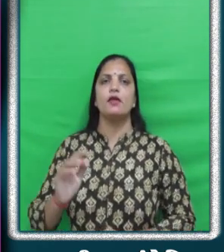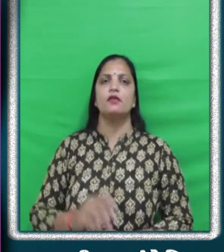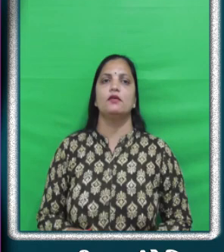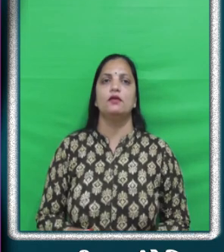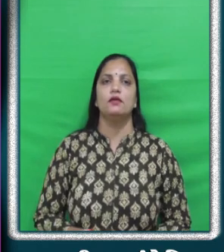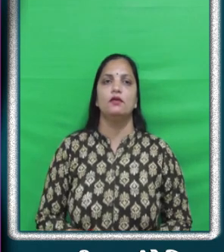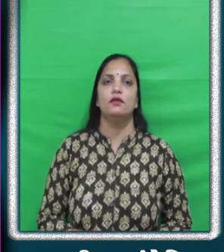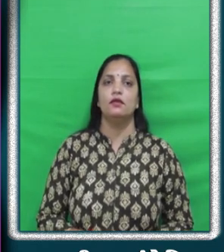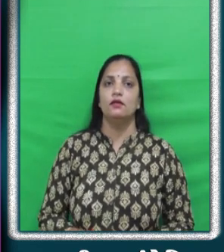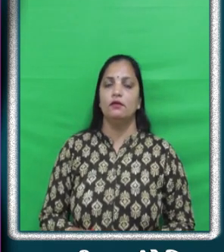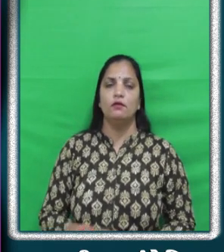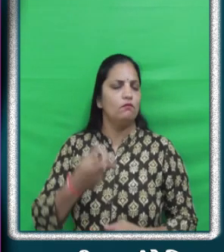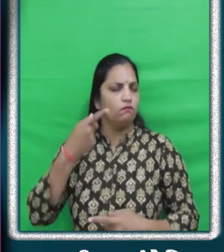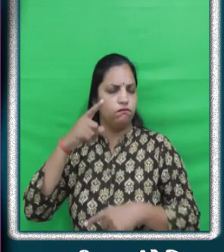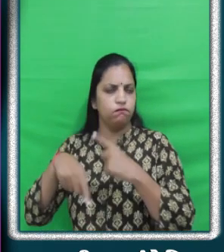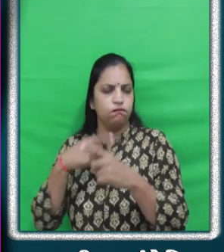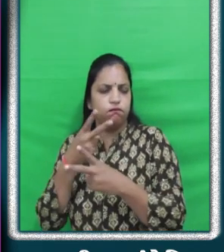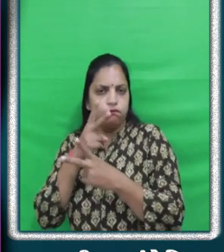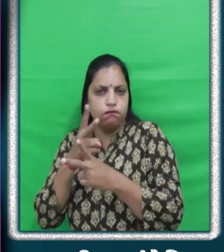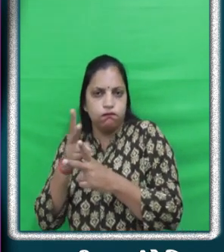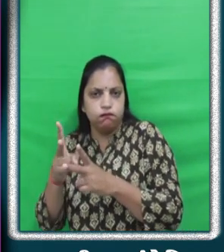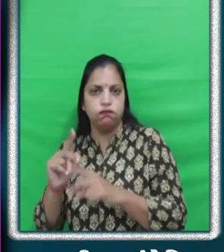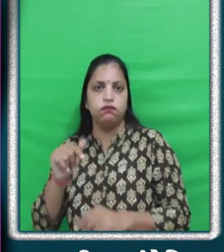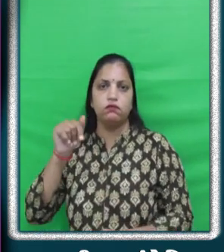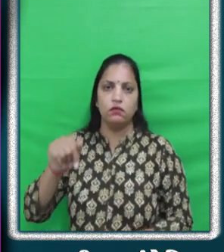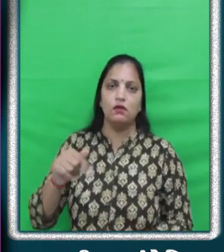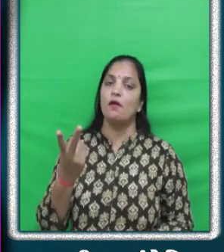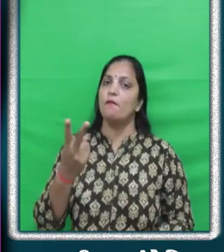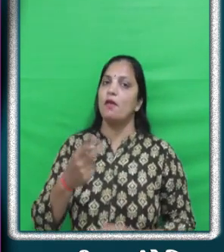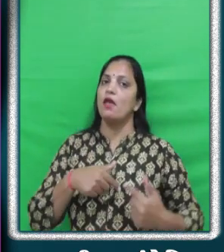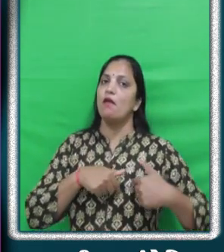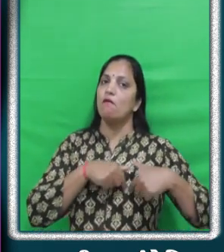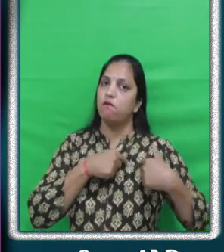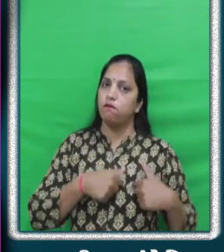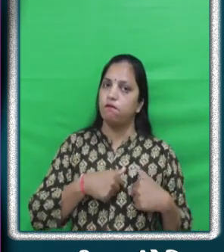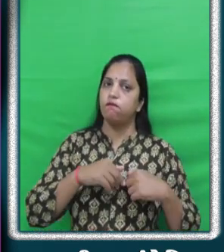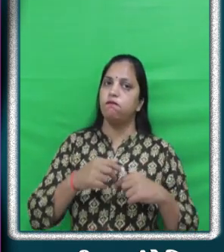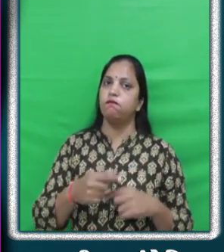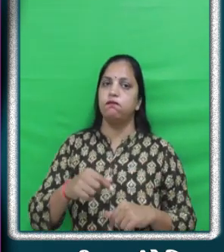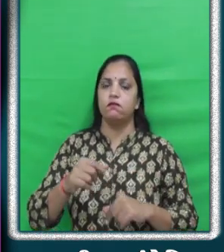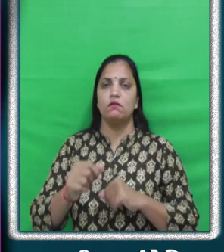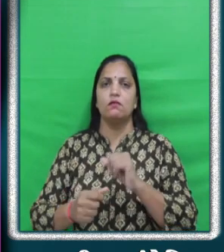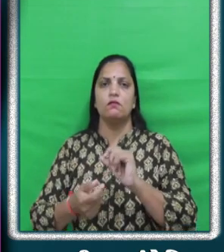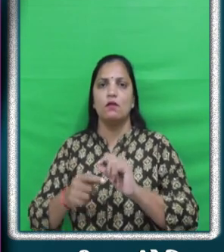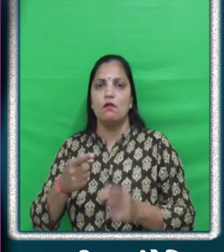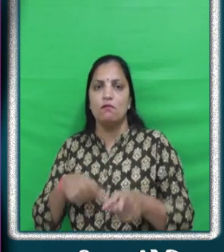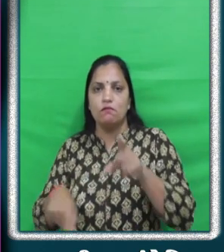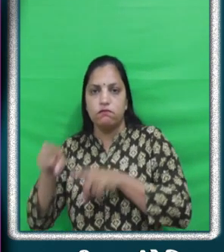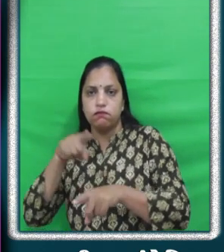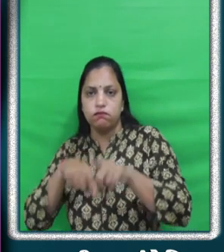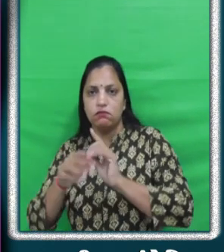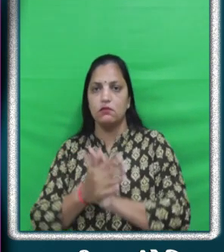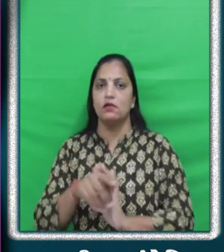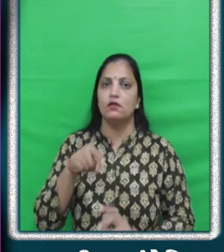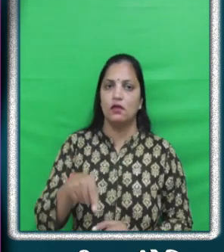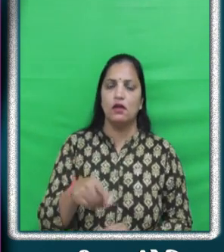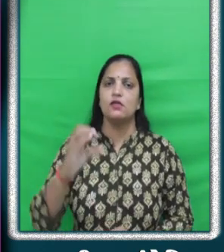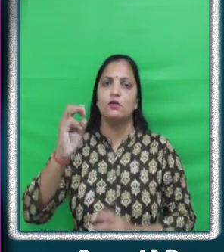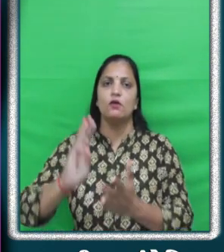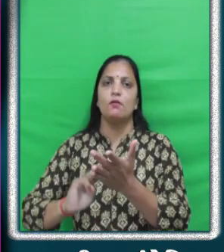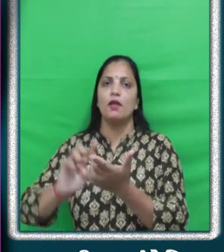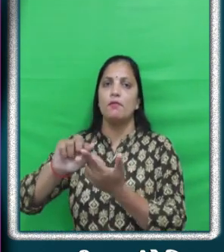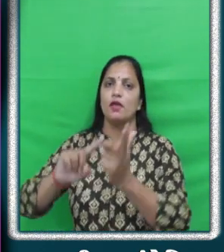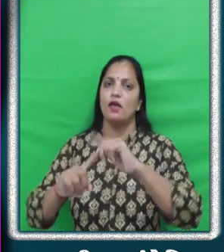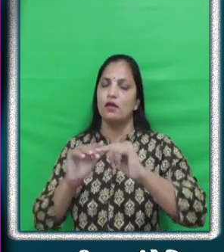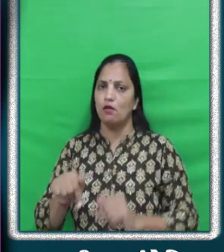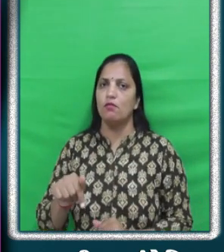અંદર વાત છે અન્ય પૃષ્ઠવંશીની અંદર બેવડું પરિવહન થાય છે। તો વિદ્યાર્થી મિત્રો આ જે છે તમે કમેન્ટમાં જે